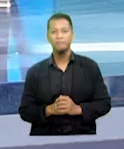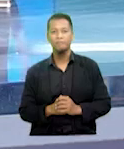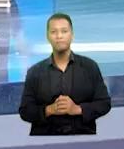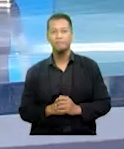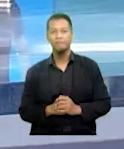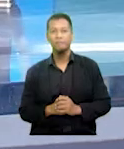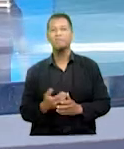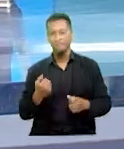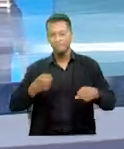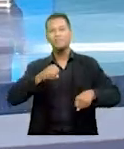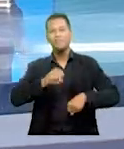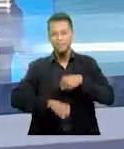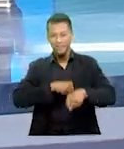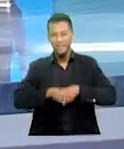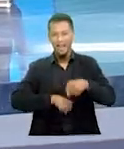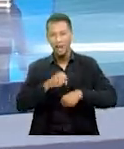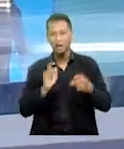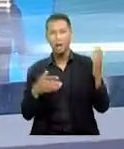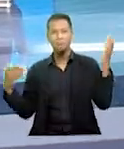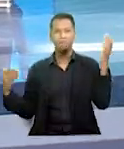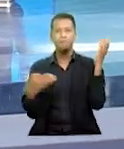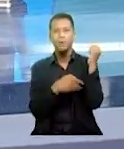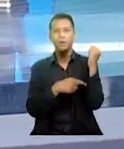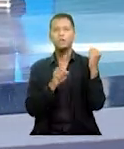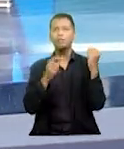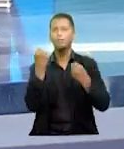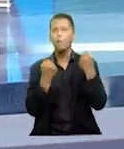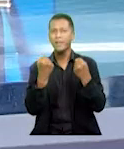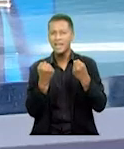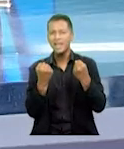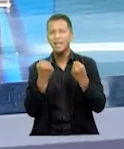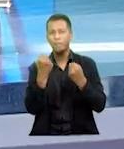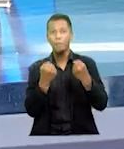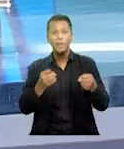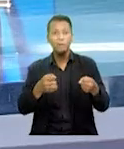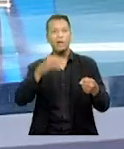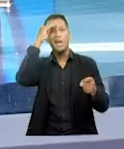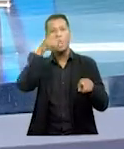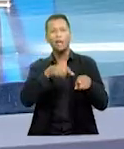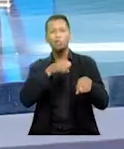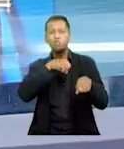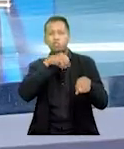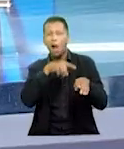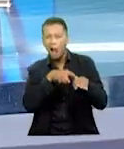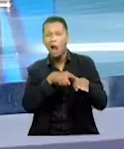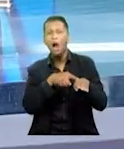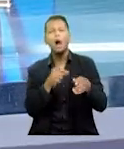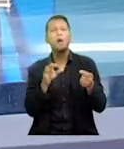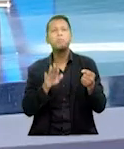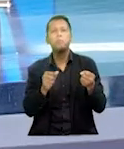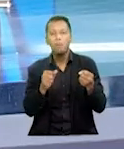Pemirsa diduga panik setelah menabrak pengendara sepeda dan satu motor. Mobil yang dikemudikan pria parubaya melaju tak